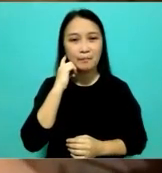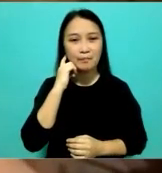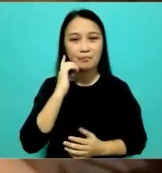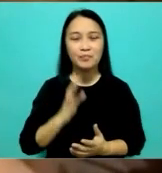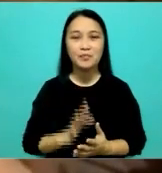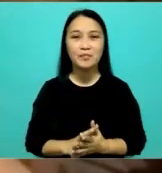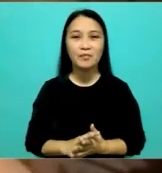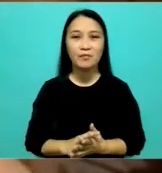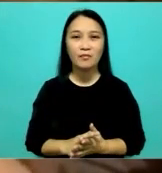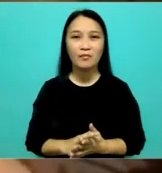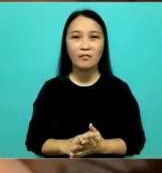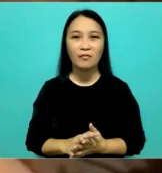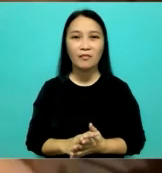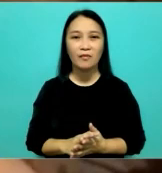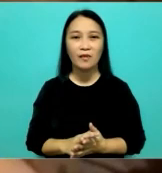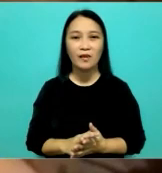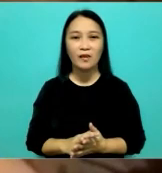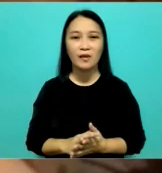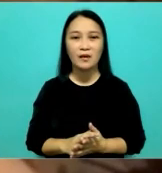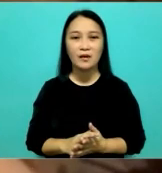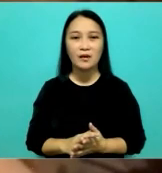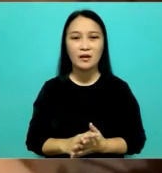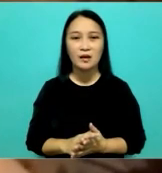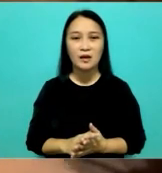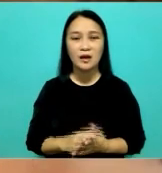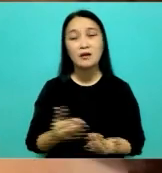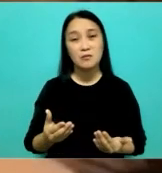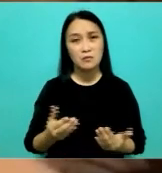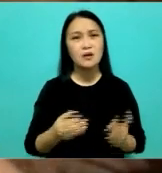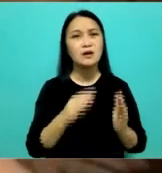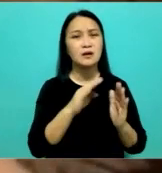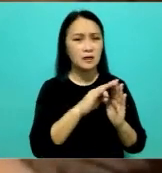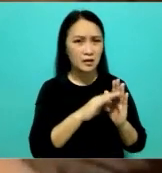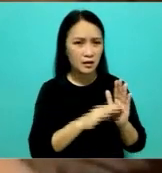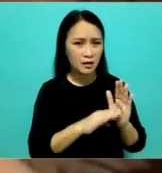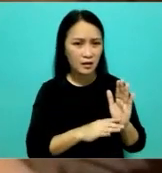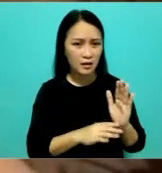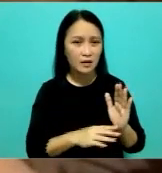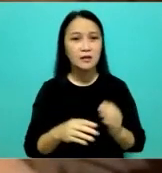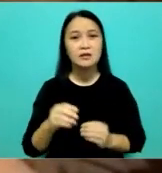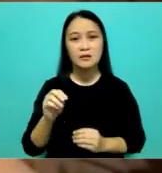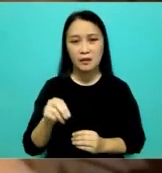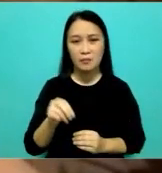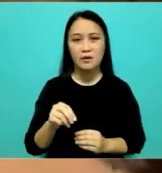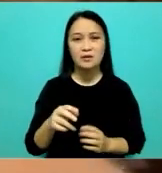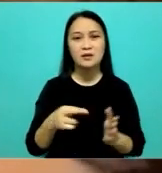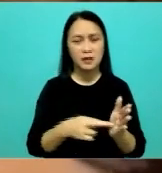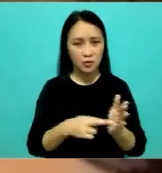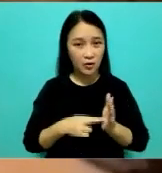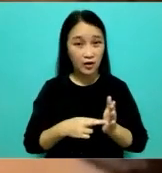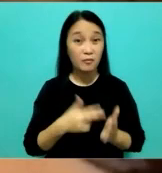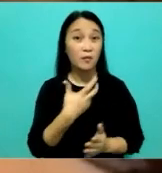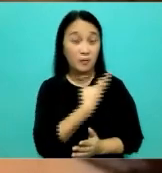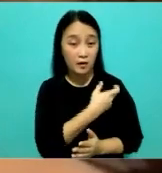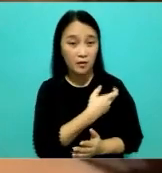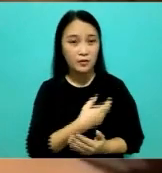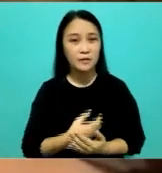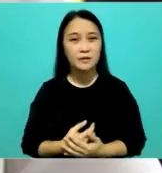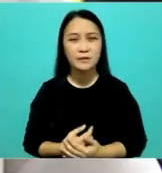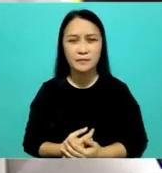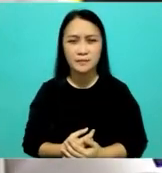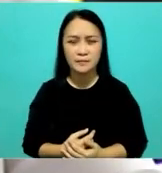basis or panuntunan para makapag-ano tayo, makapag-mandate, susunod lang din naman ang